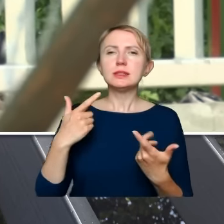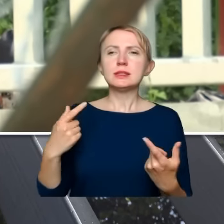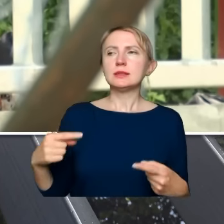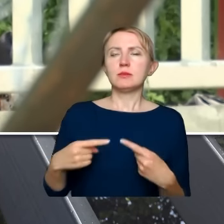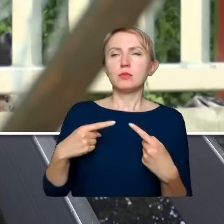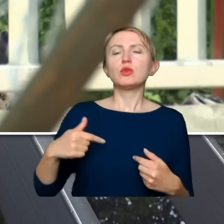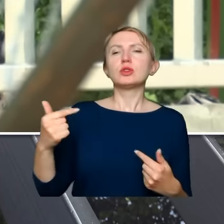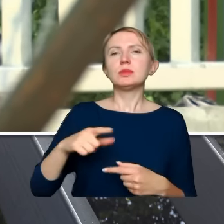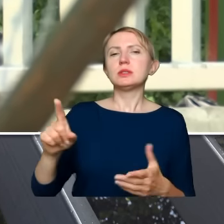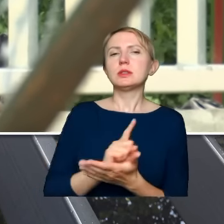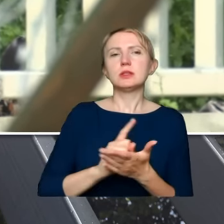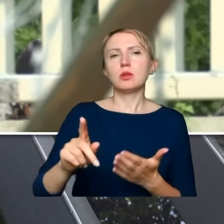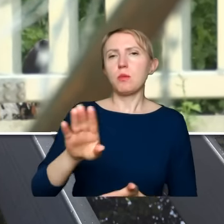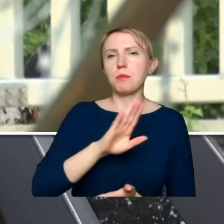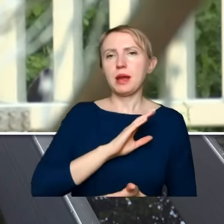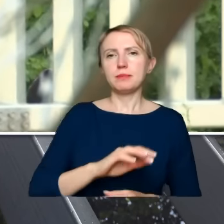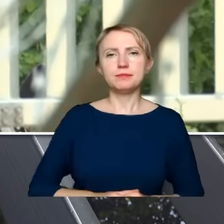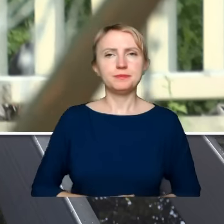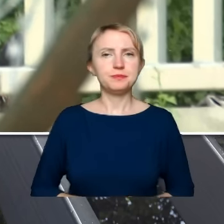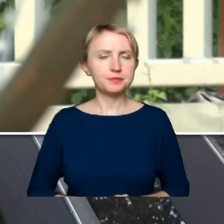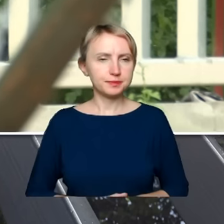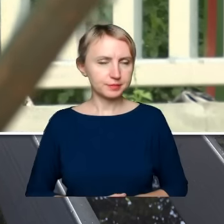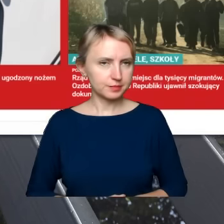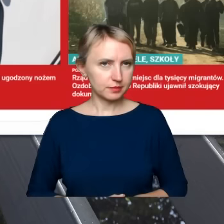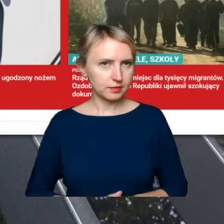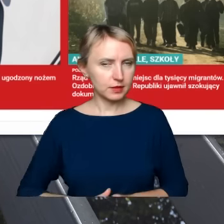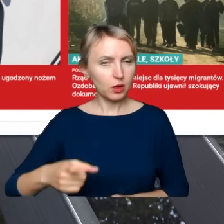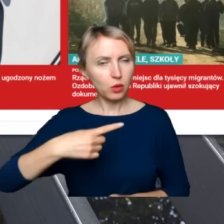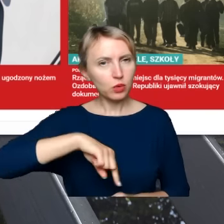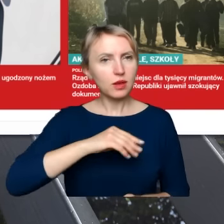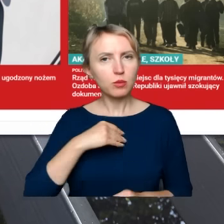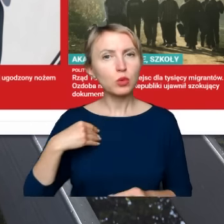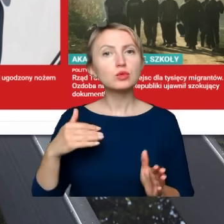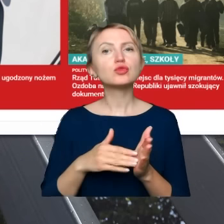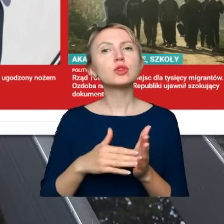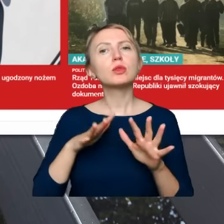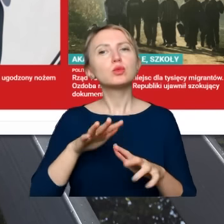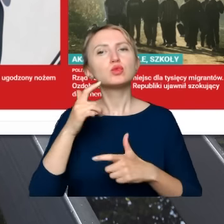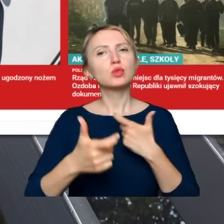zagrożeniem. I u nas tak naprawdę trzeba było zrobić bardzo dużo,